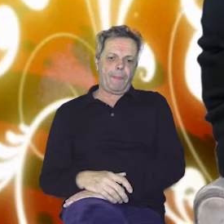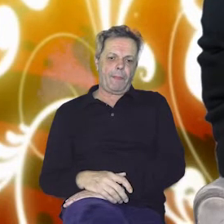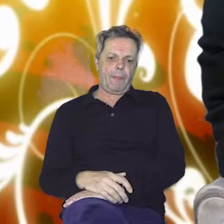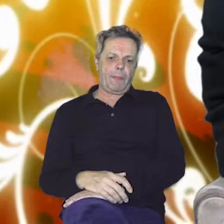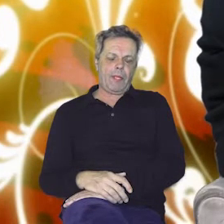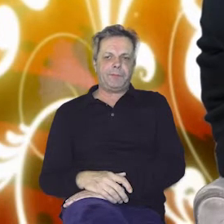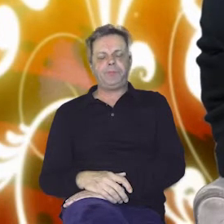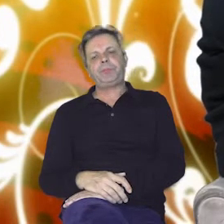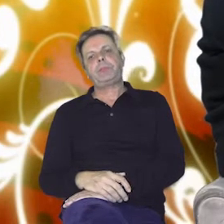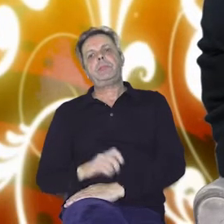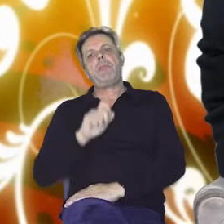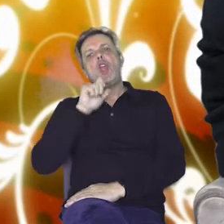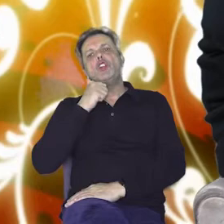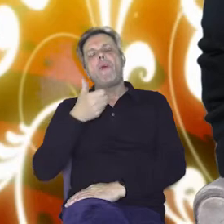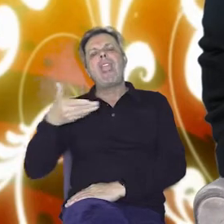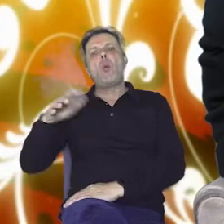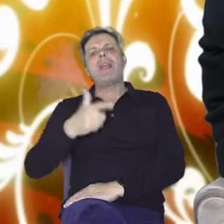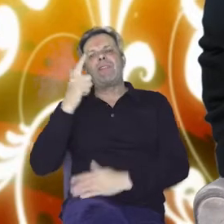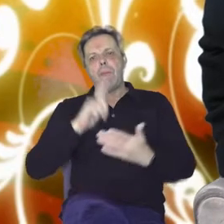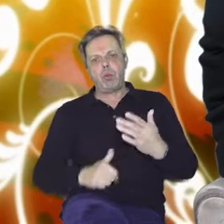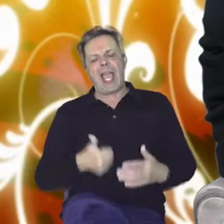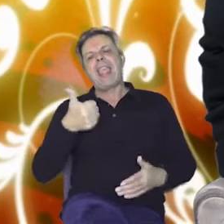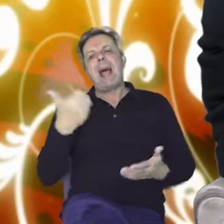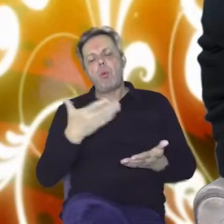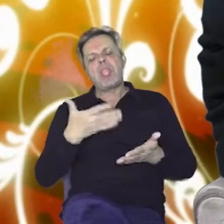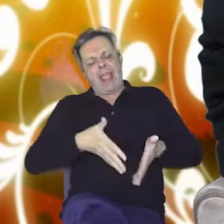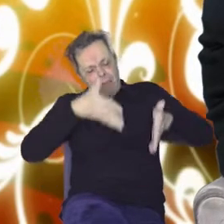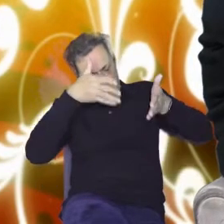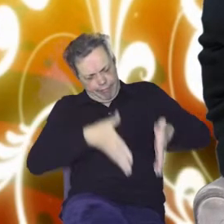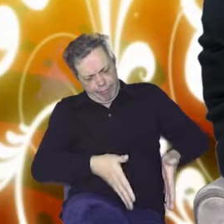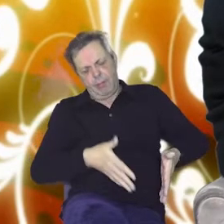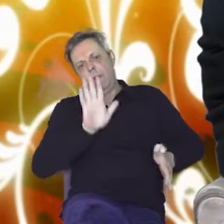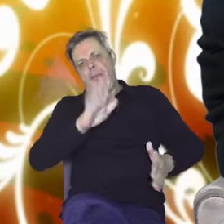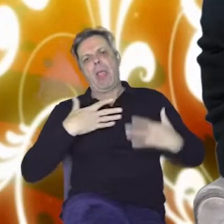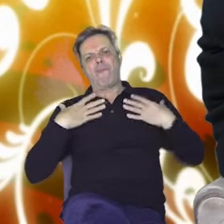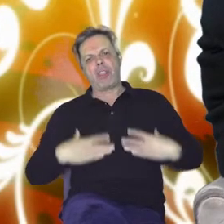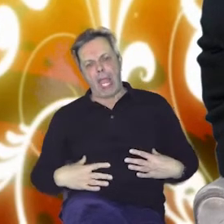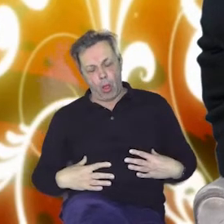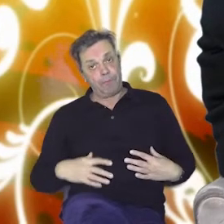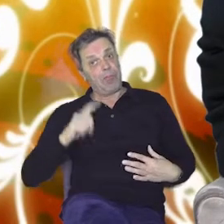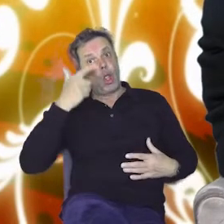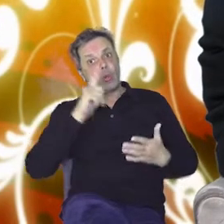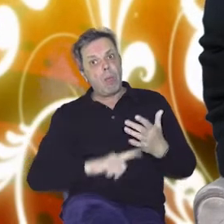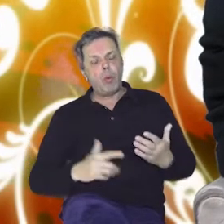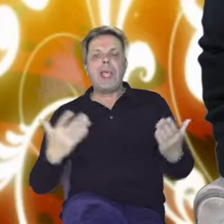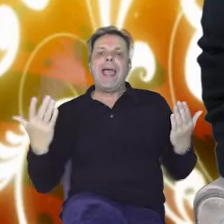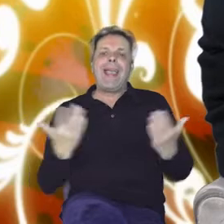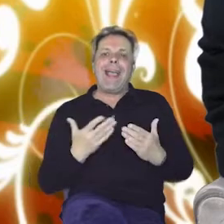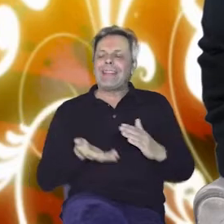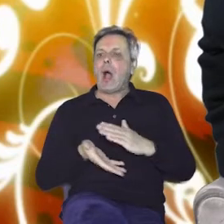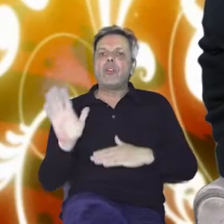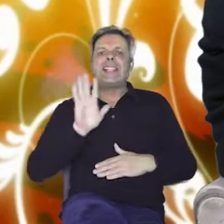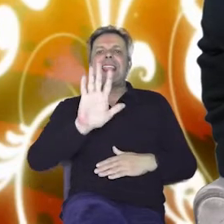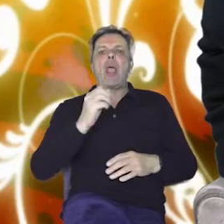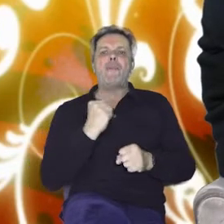čovjek umire 2 puta, 1 put kad sahranjuju njegovo tijelo, a 2. put kad odlazi njegovo djelo.